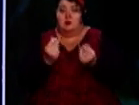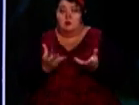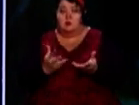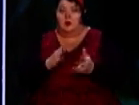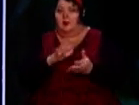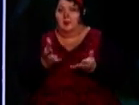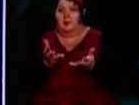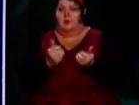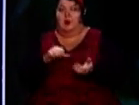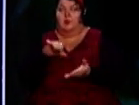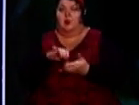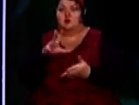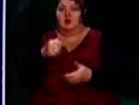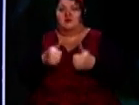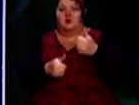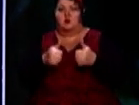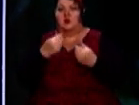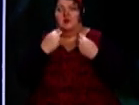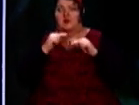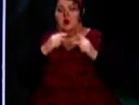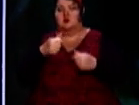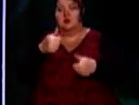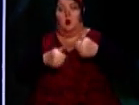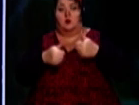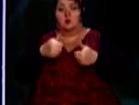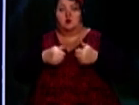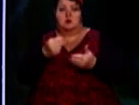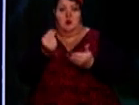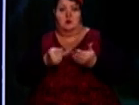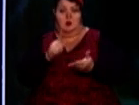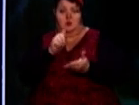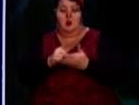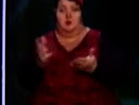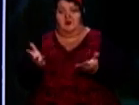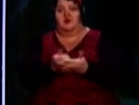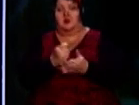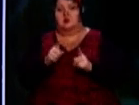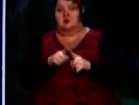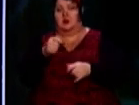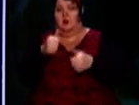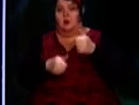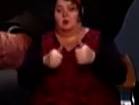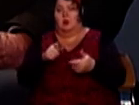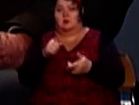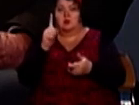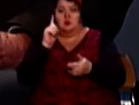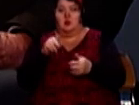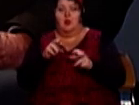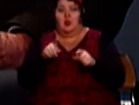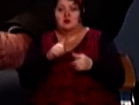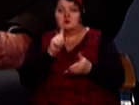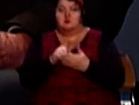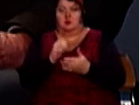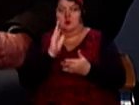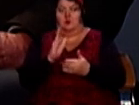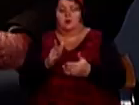не приймала участі в конкурсі в якості конкурсанта. Вона мала би виграти цей конкурс, якщо вона знає, як це має бути. І